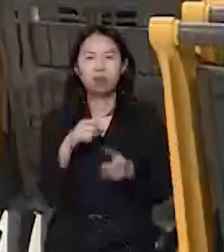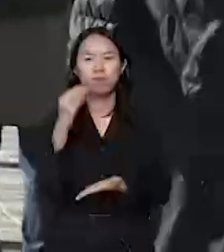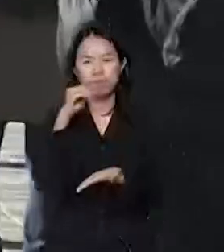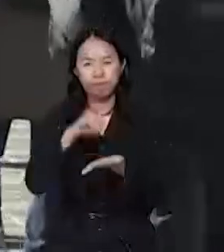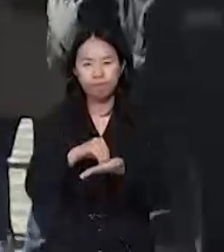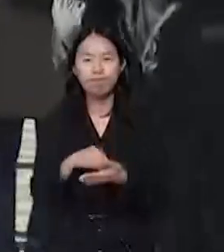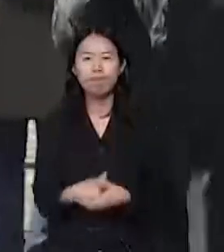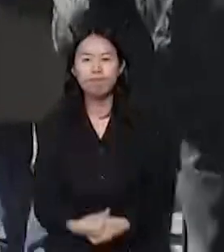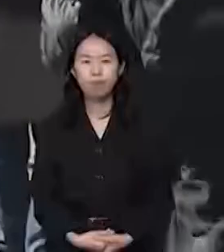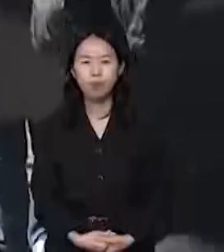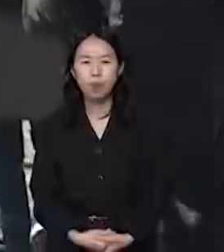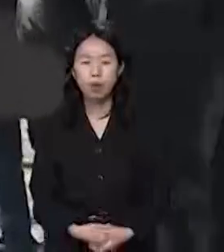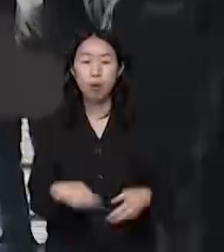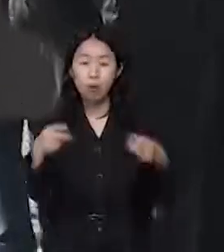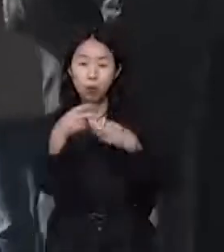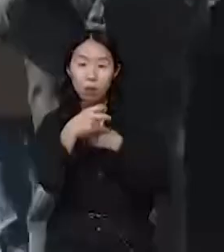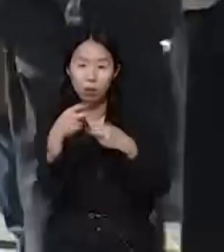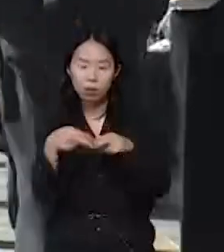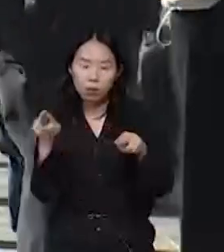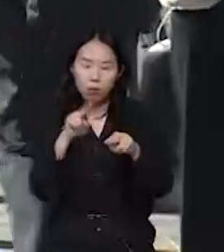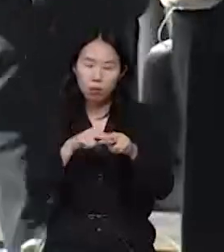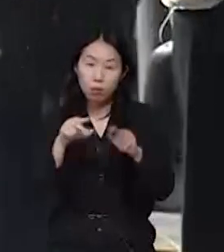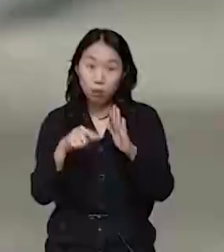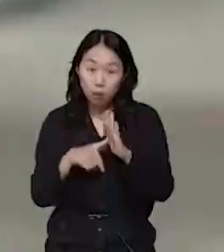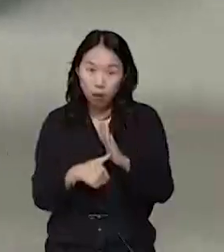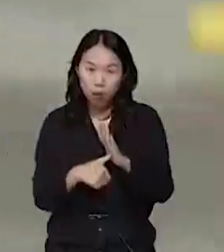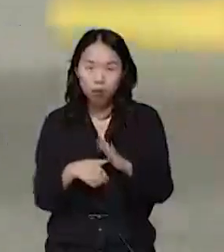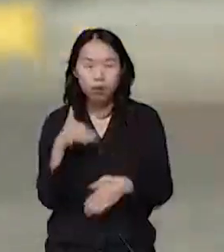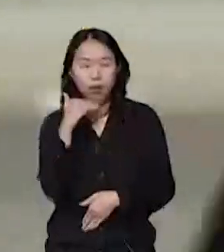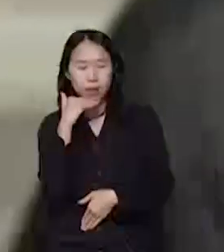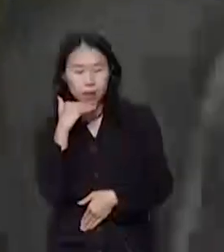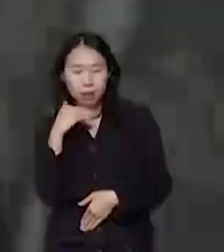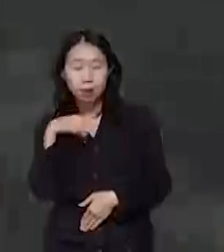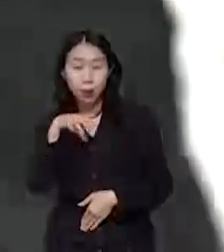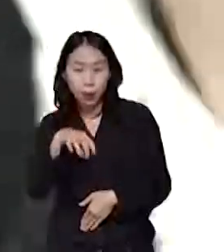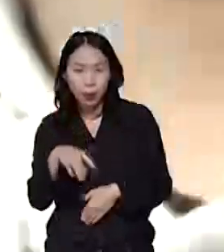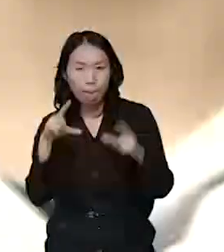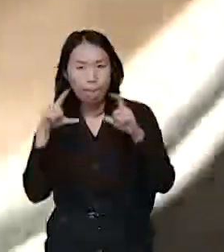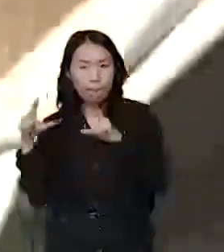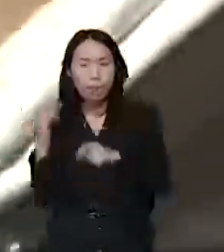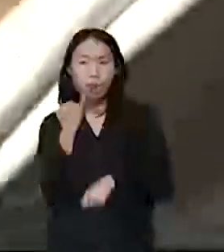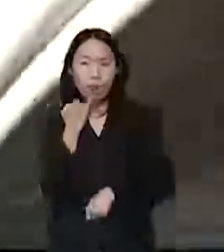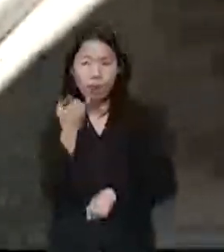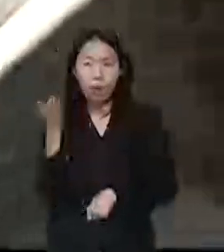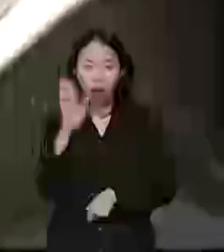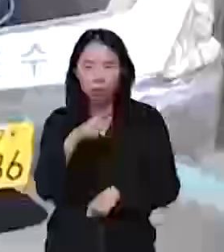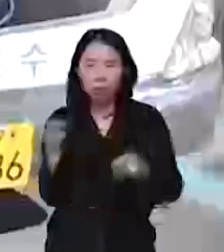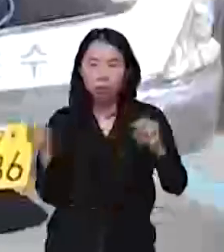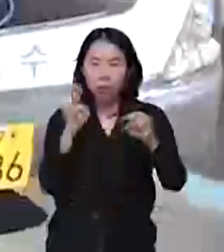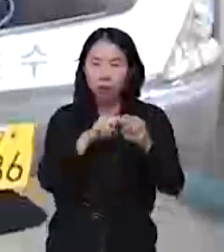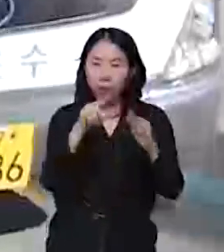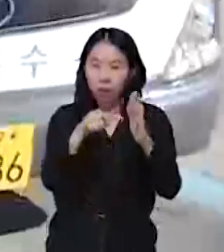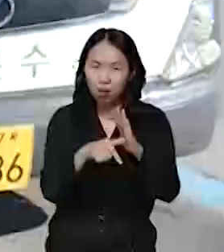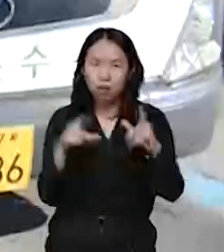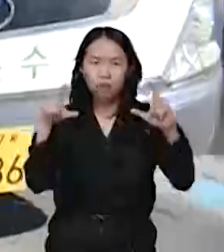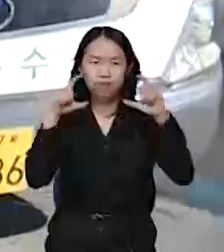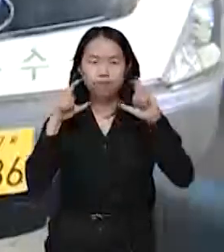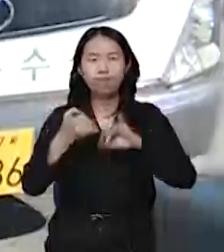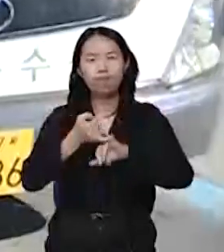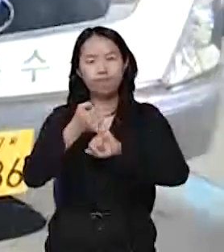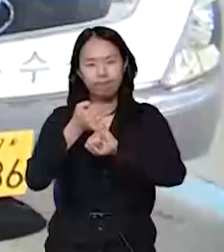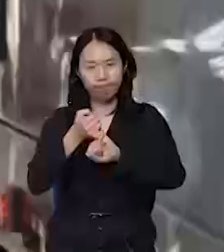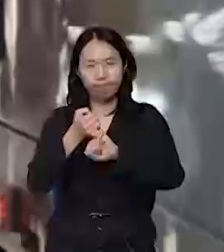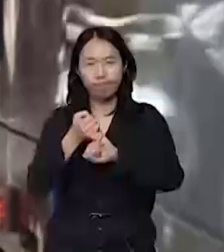합니다. 대중교통 이용 시에도 대합실이나 승강장과 달리 실제 탑승할 땐 마스크